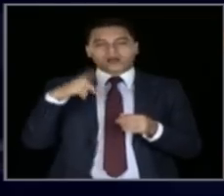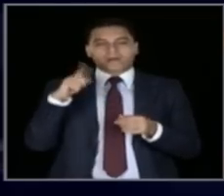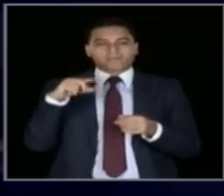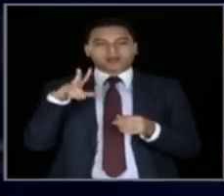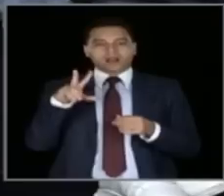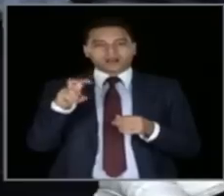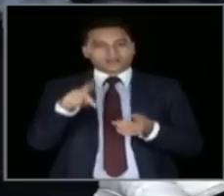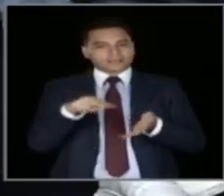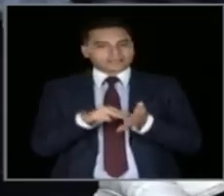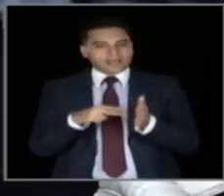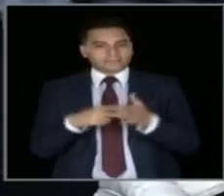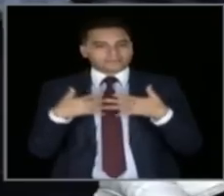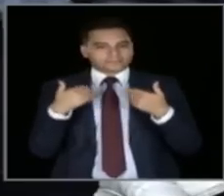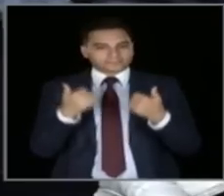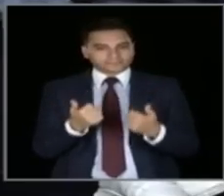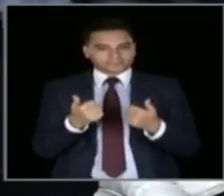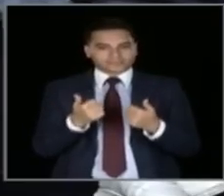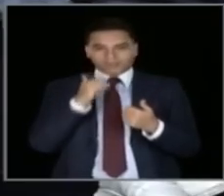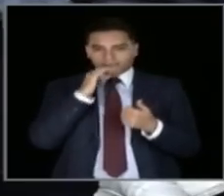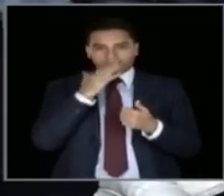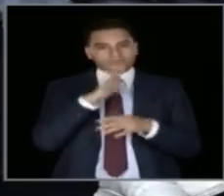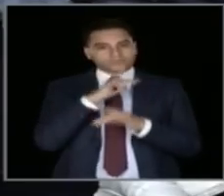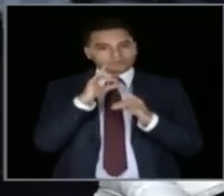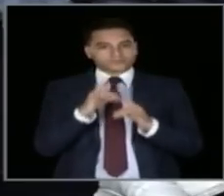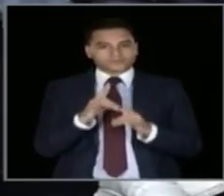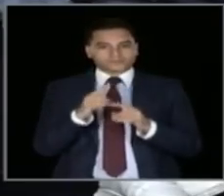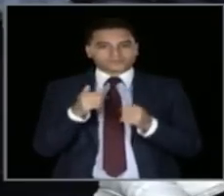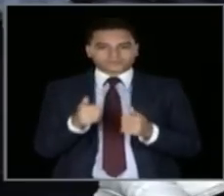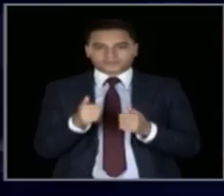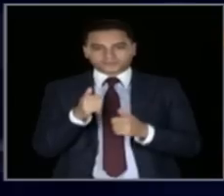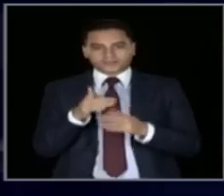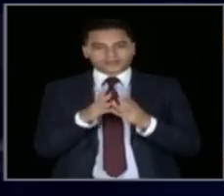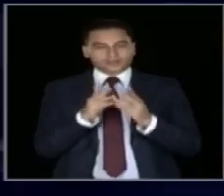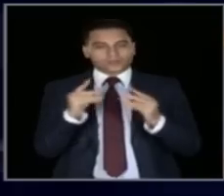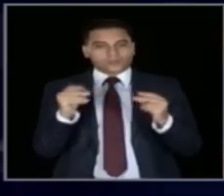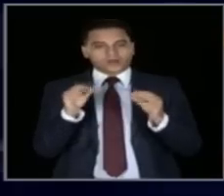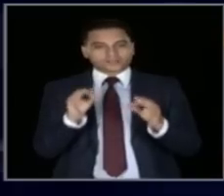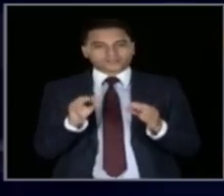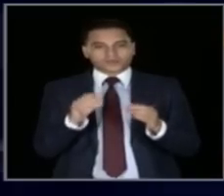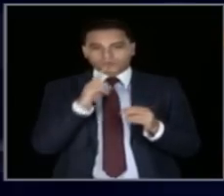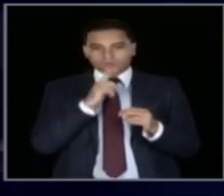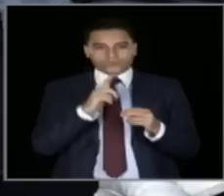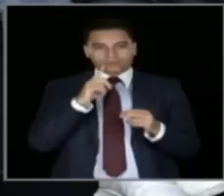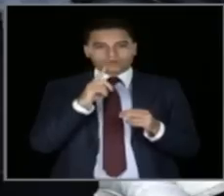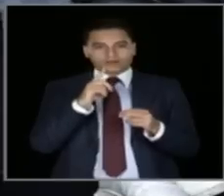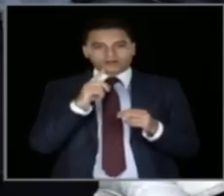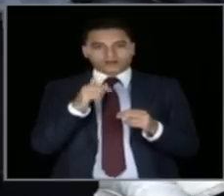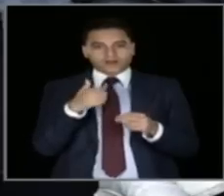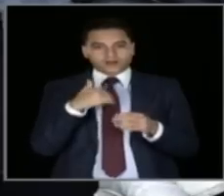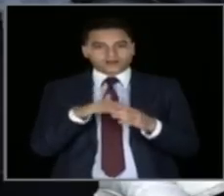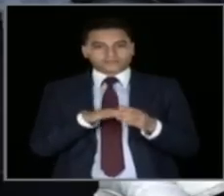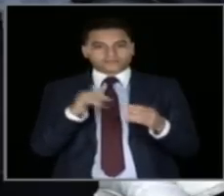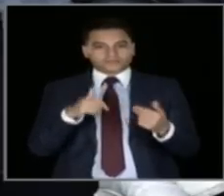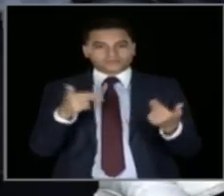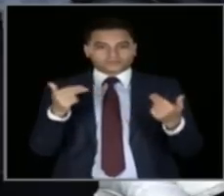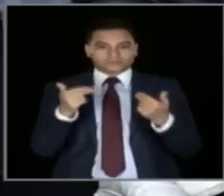عبد الله؟ الحمد لله يا مستر. عامل ايه؟ كويس. هتوحشنا والله العظيم. يعني رغم ان انا هسيب الاستوديو